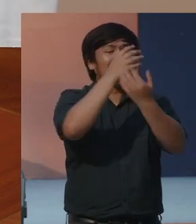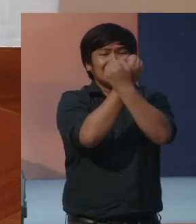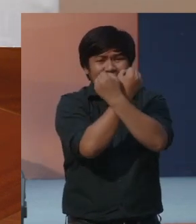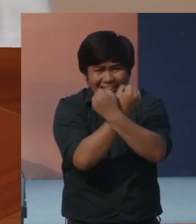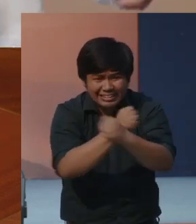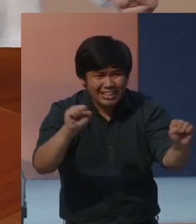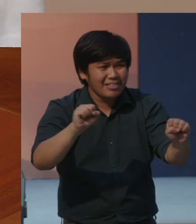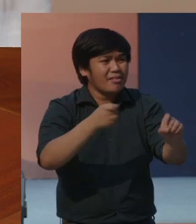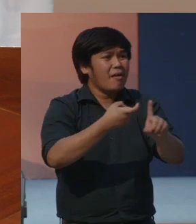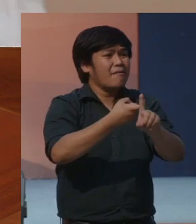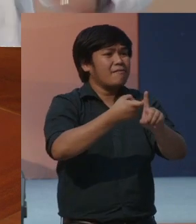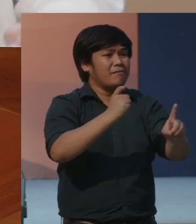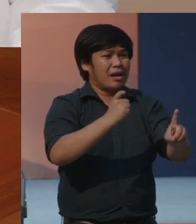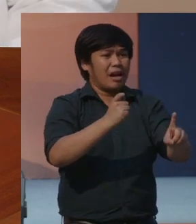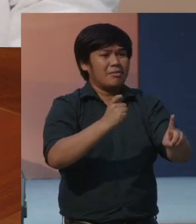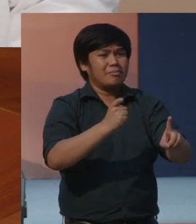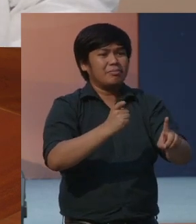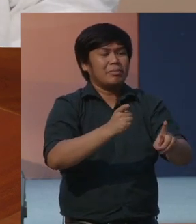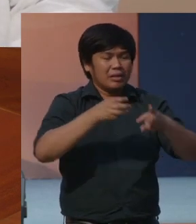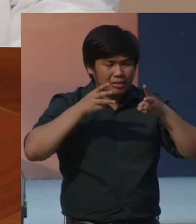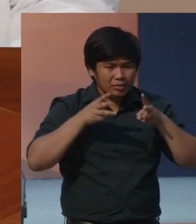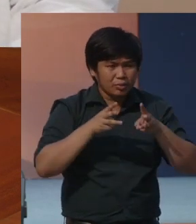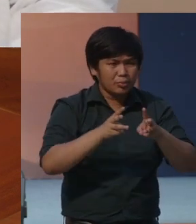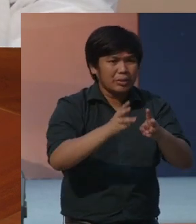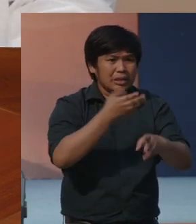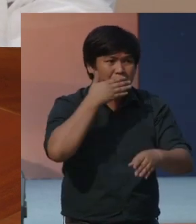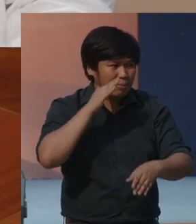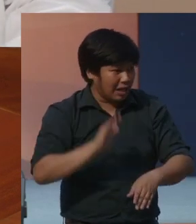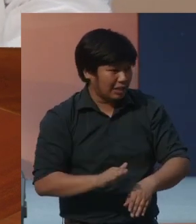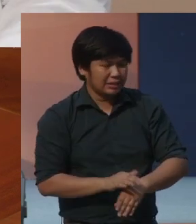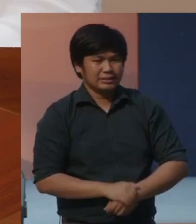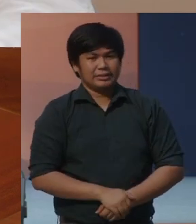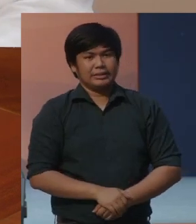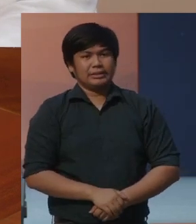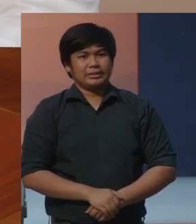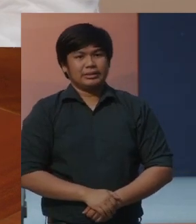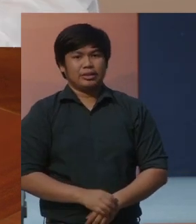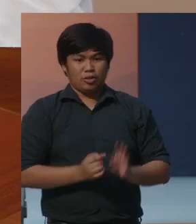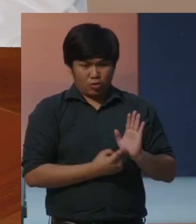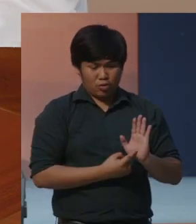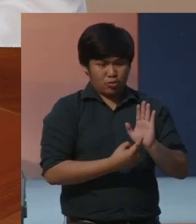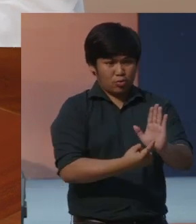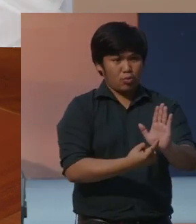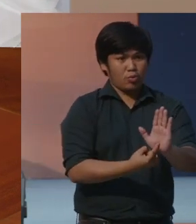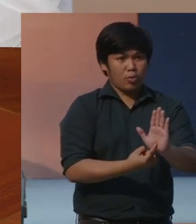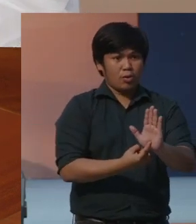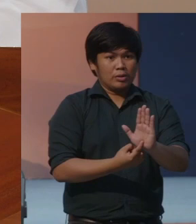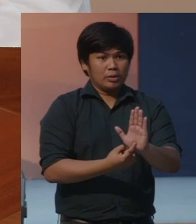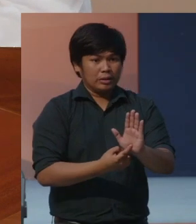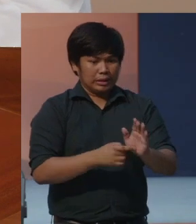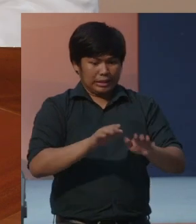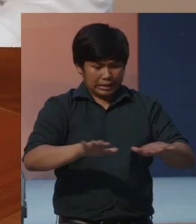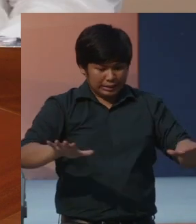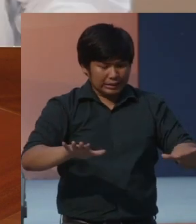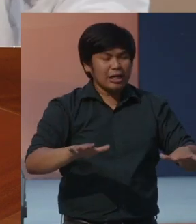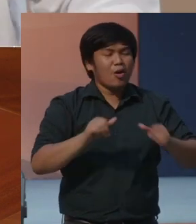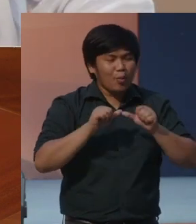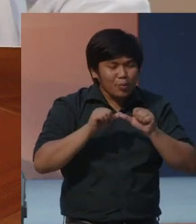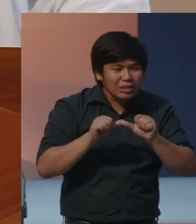isang makapangyarihang paraan. At sa gayong paraan, magmanatili sila sa